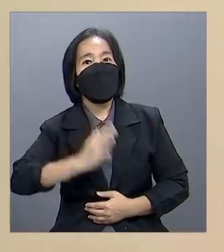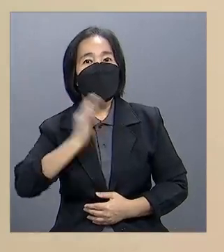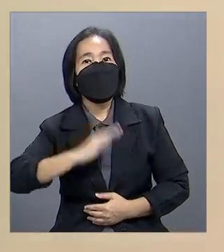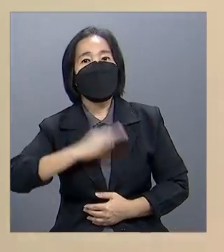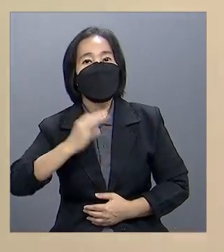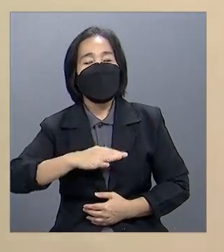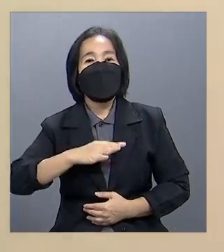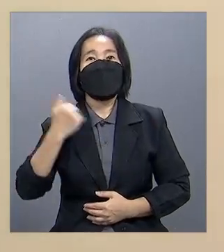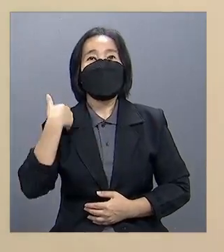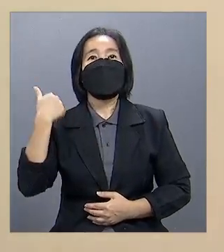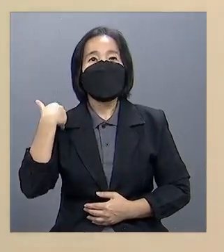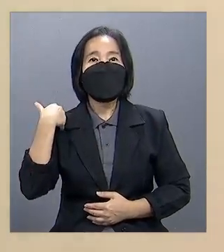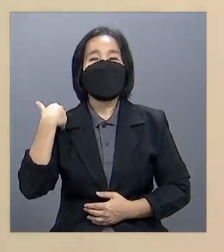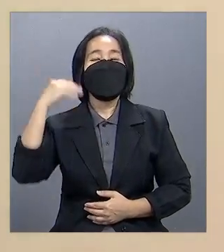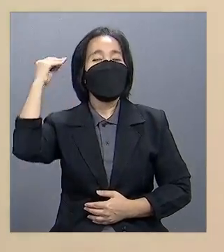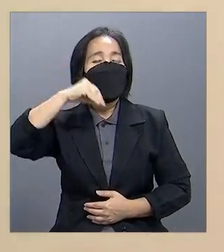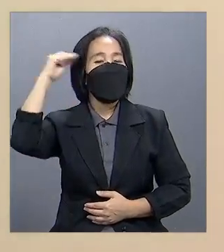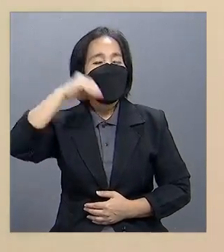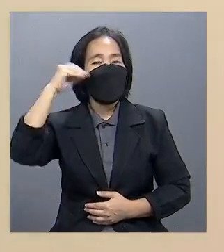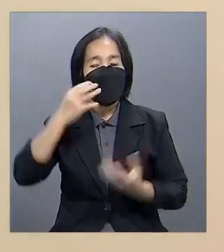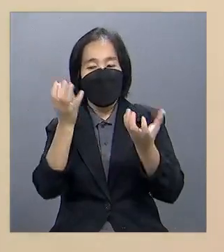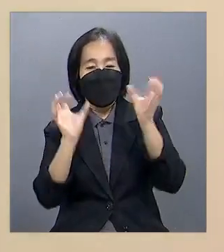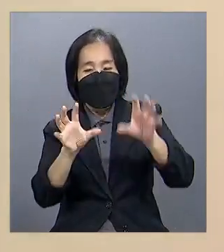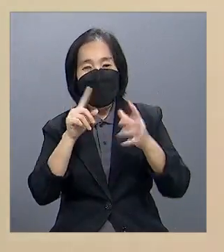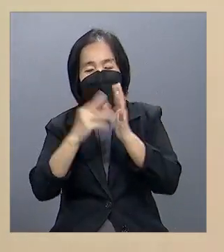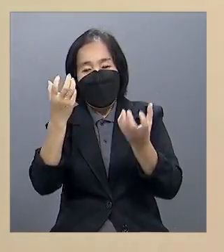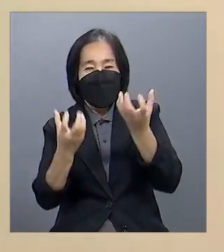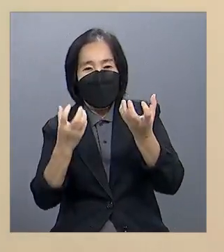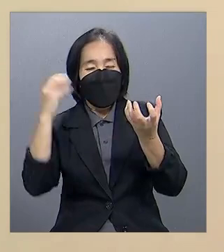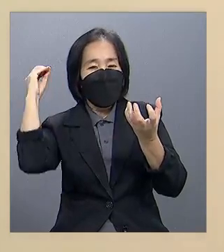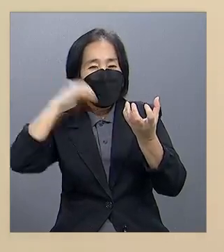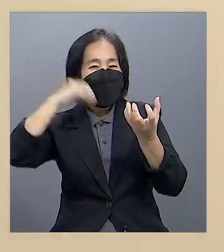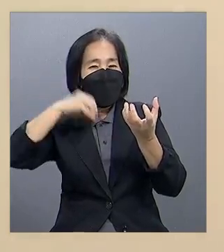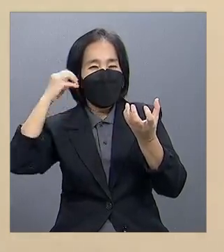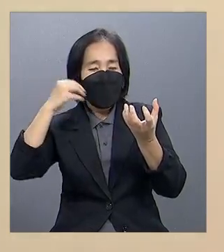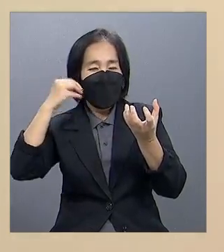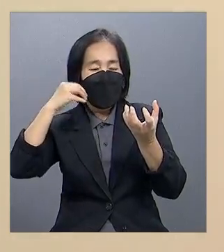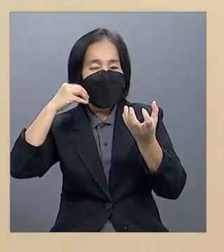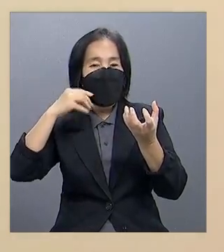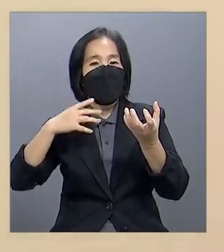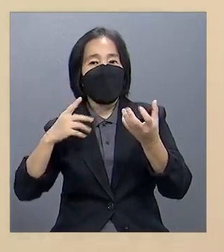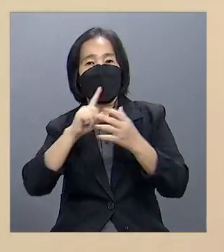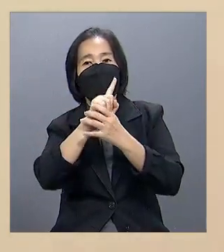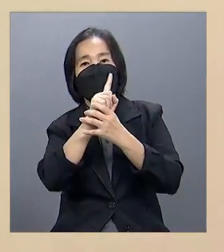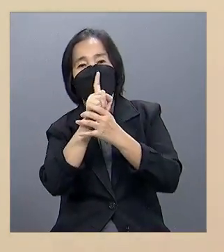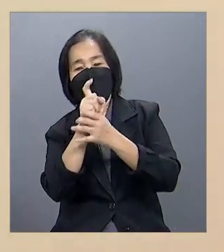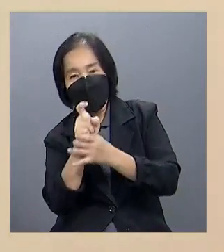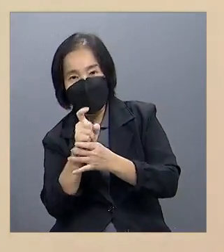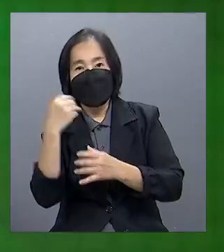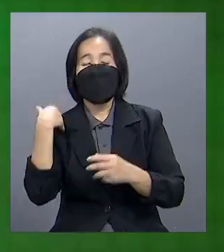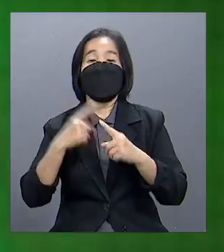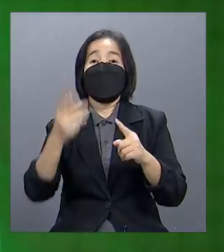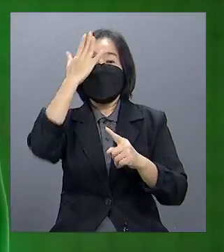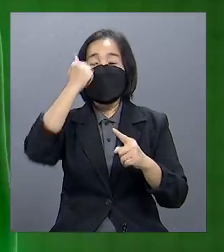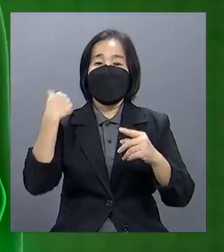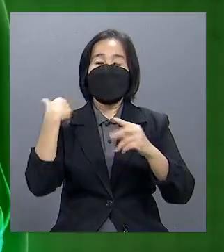านี้นานๆไปนะคะมันก็จะทำให้เราเนี่ยเกิดกระดูกสันหลังคดได้ค่ะก็การทำงานของกล้ามเนื้อหลังนะคะก็จะมีการเปลี่ยน